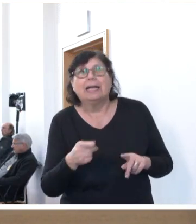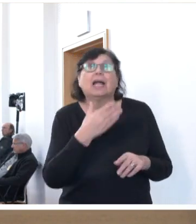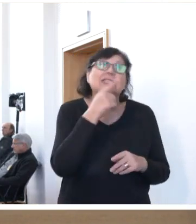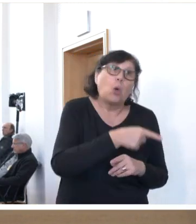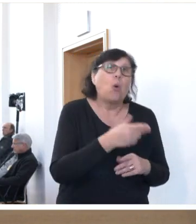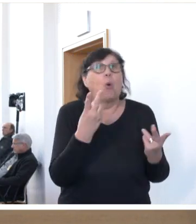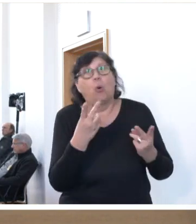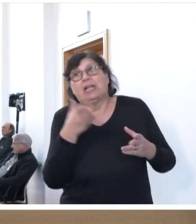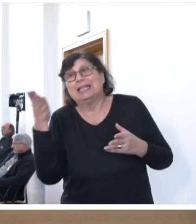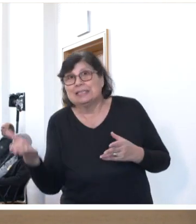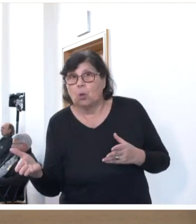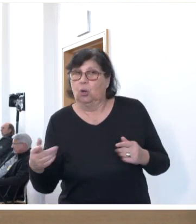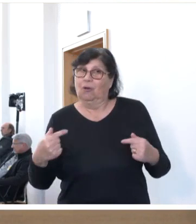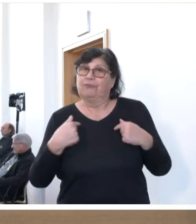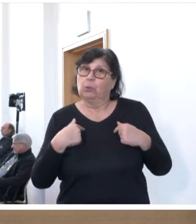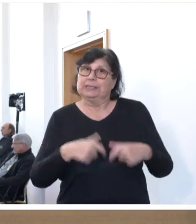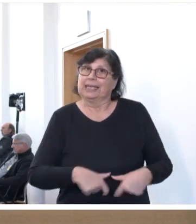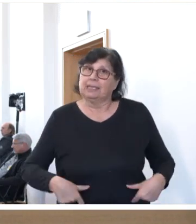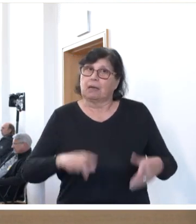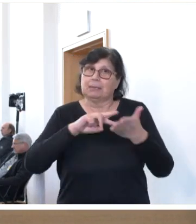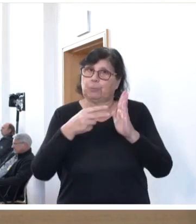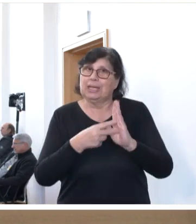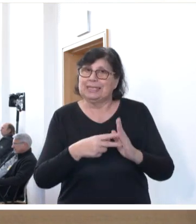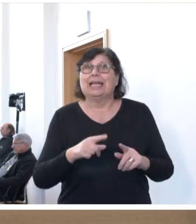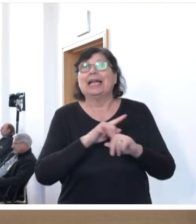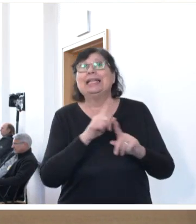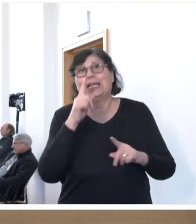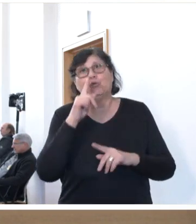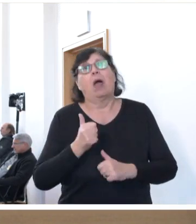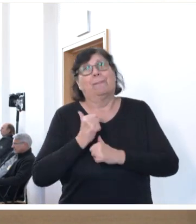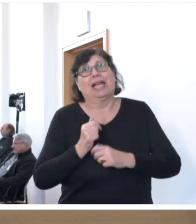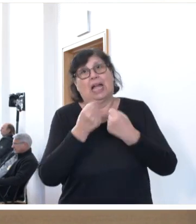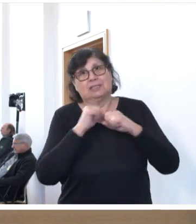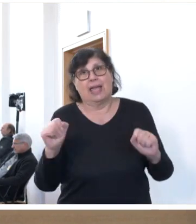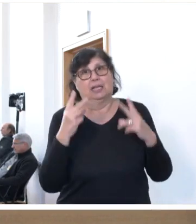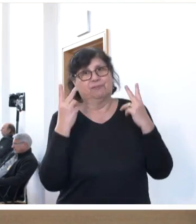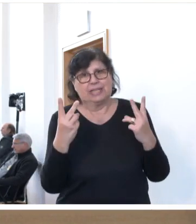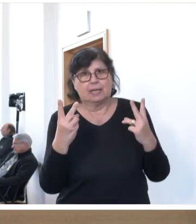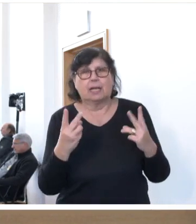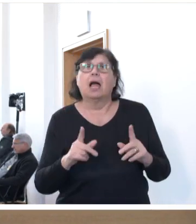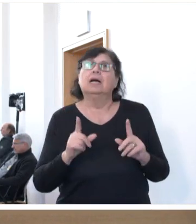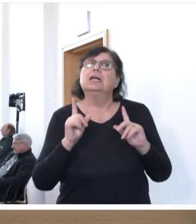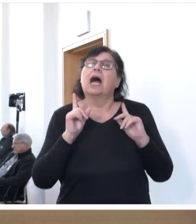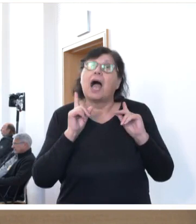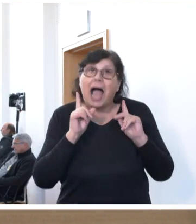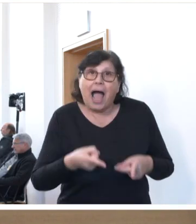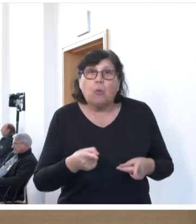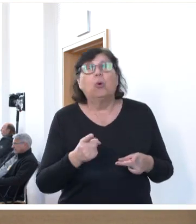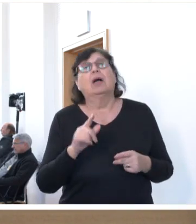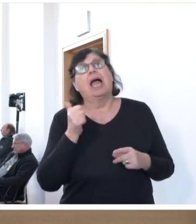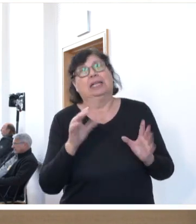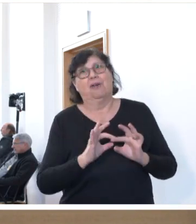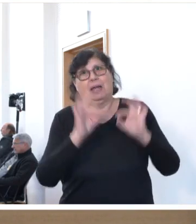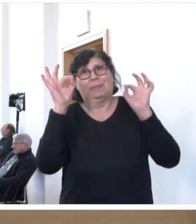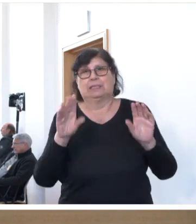Entweder-Oder. Für unsere Kita-Politik ist nicht nur die Beitragsfreiheit wesentlich, sondern auch eine